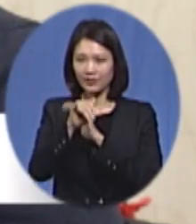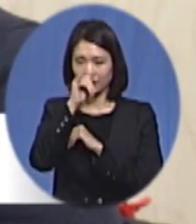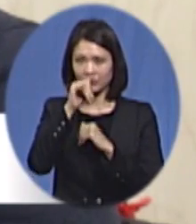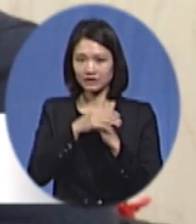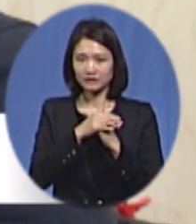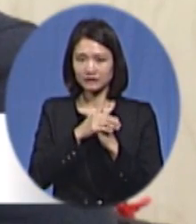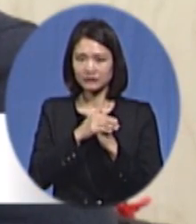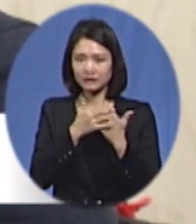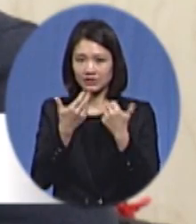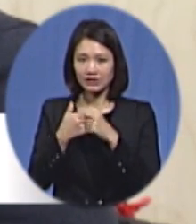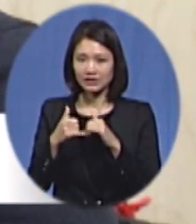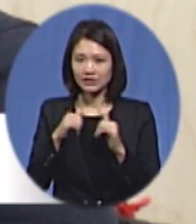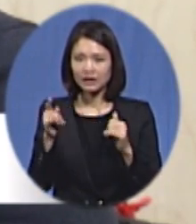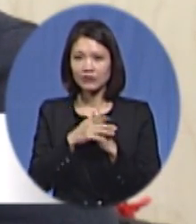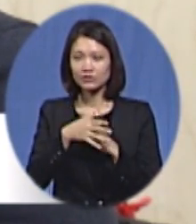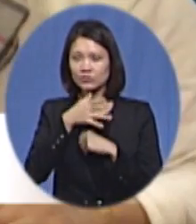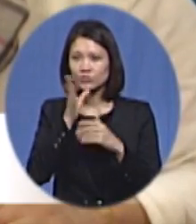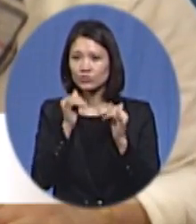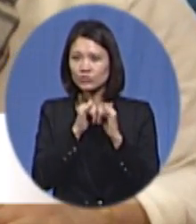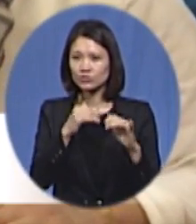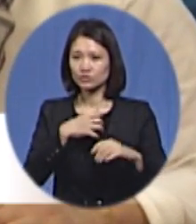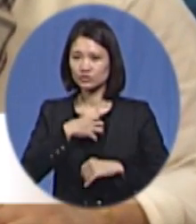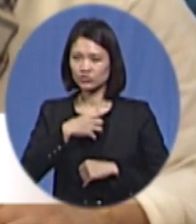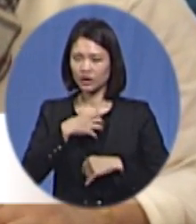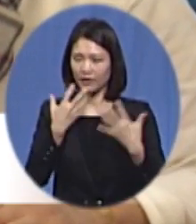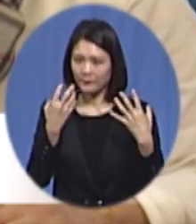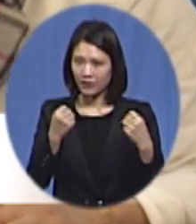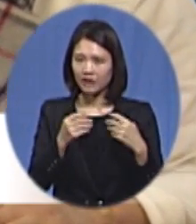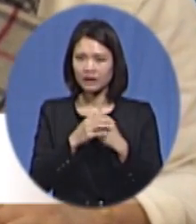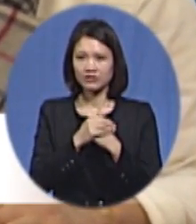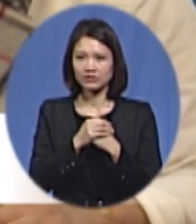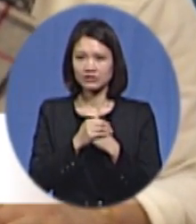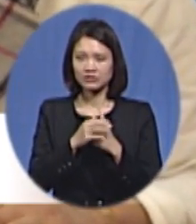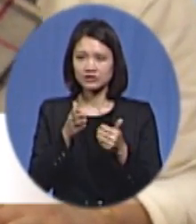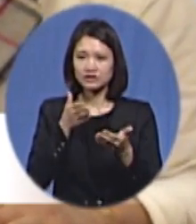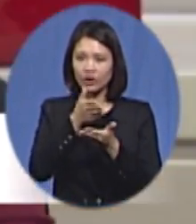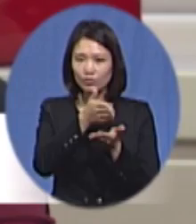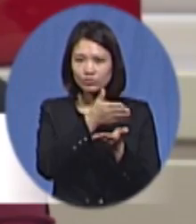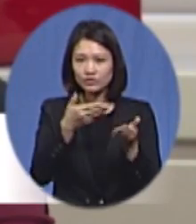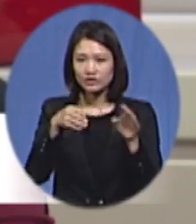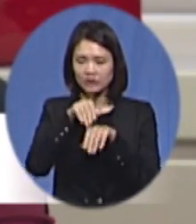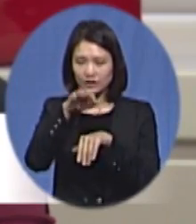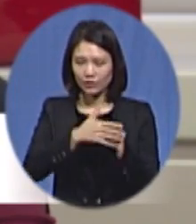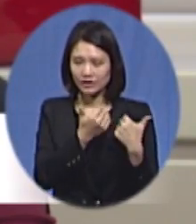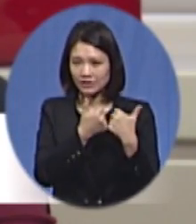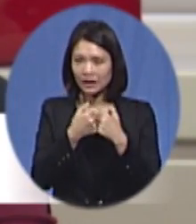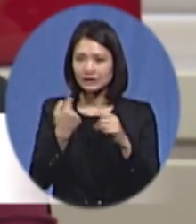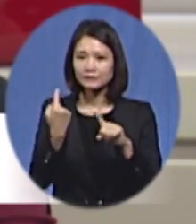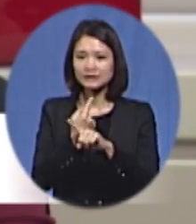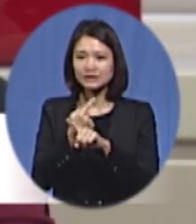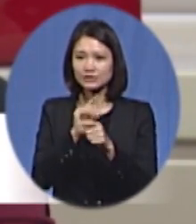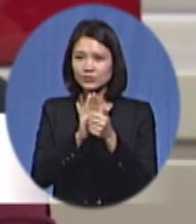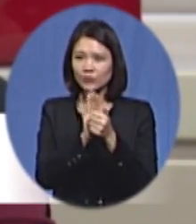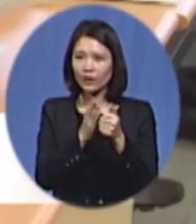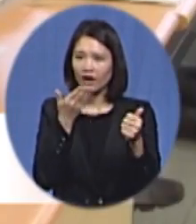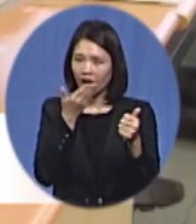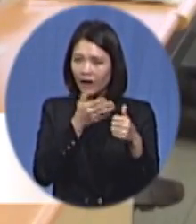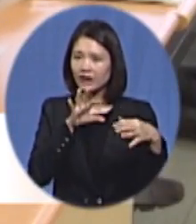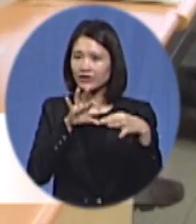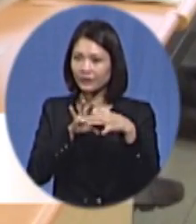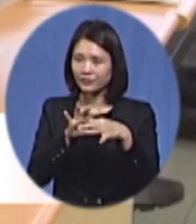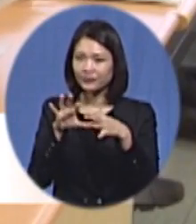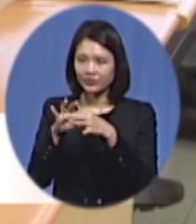게이트키퍼들은 자살 위험이 높은 노인들을 관리하며 전문기관의 상담과 치료를 받을 수 있도록 연계해 주는데